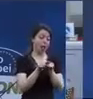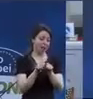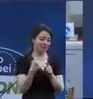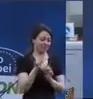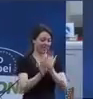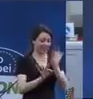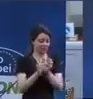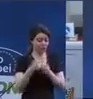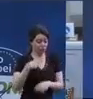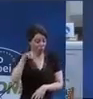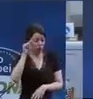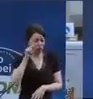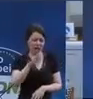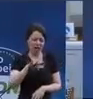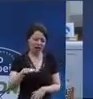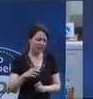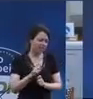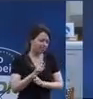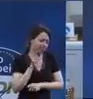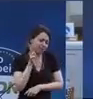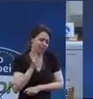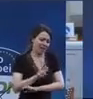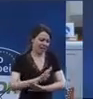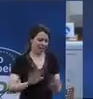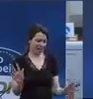Io ho conosciuto ragazzi straordinari